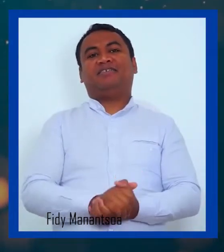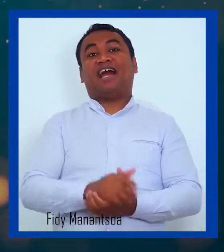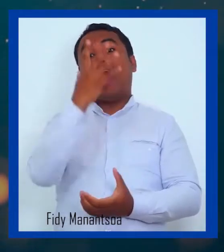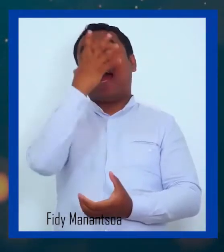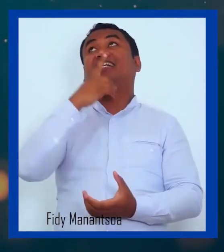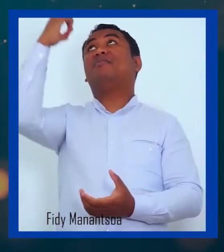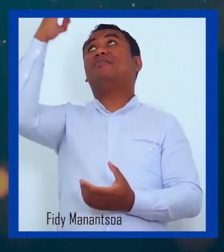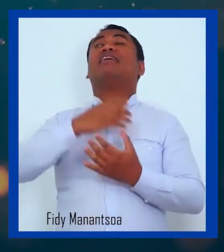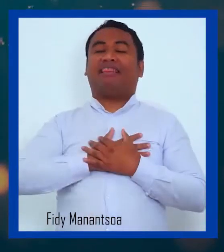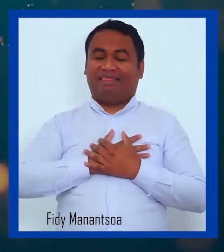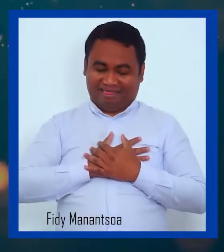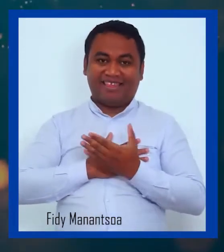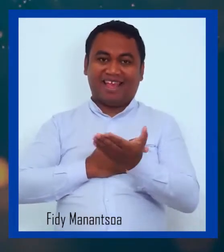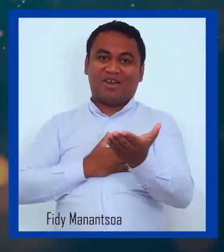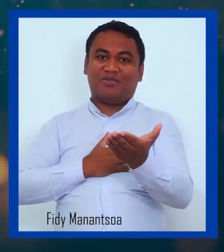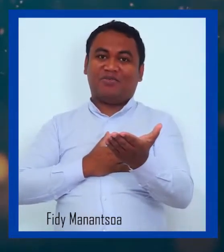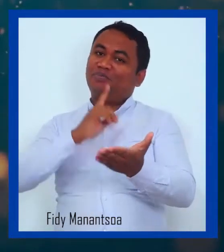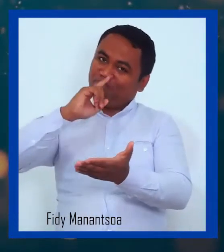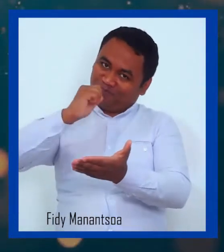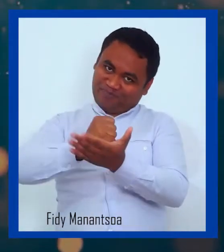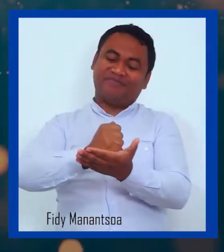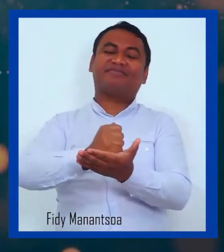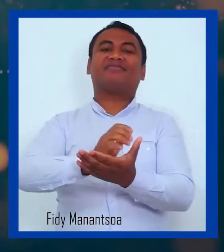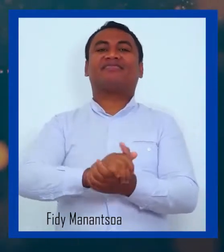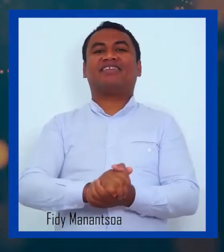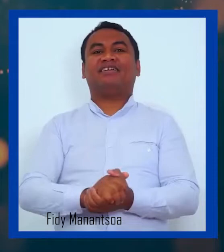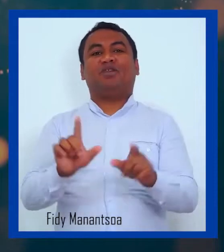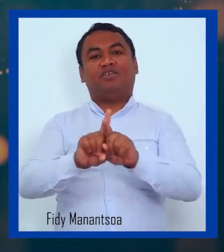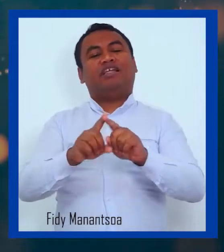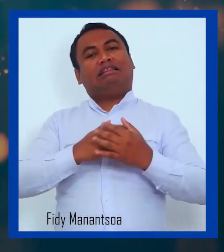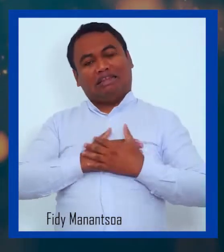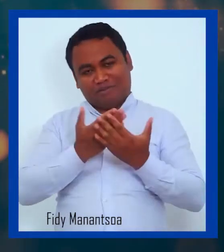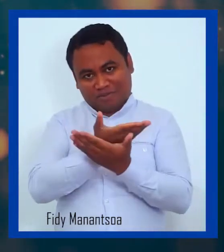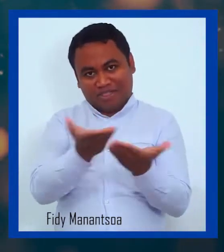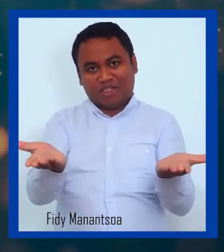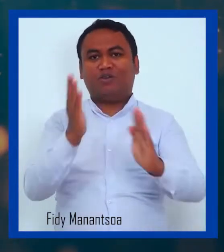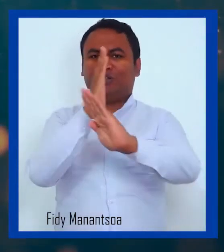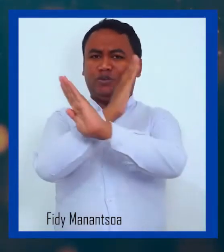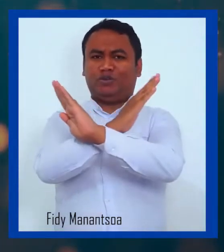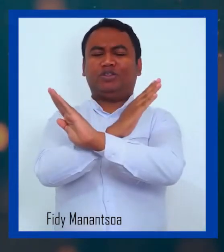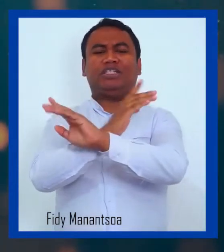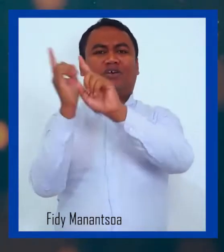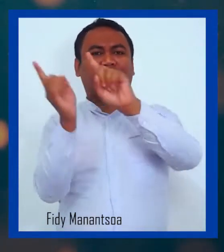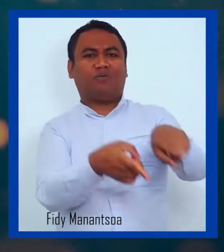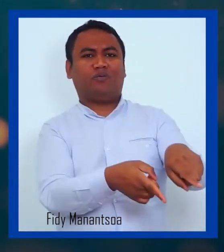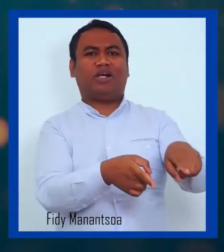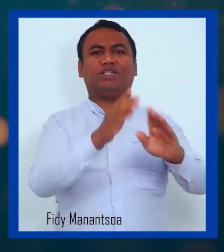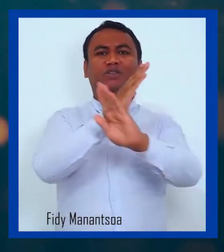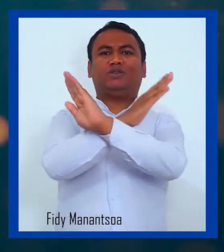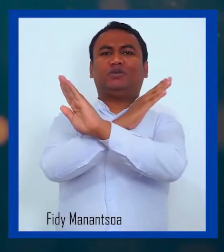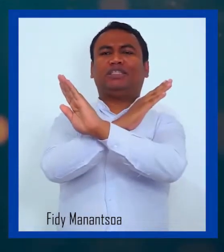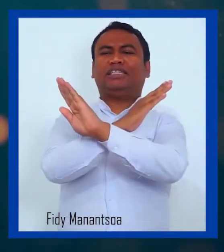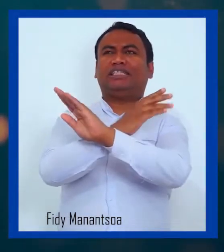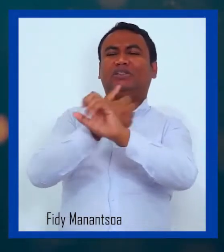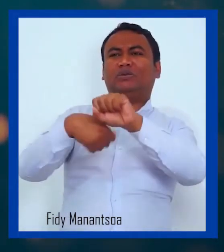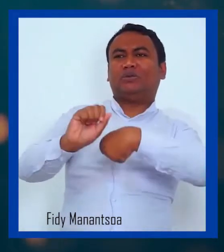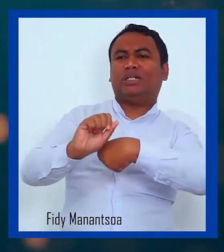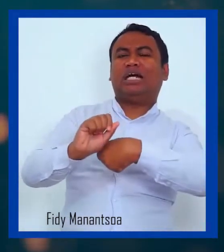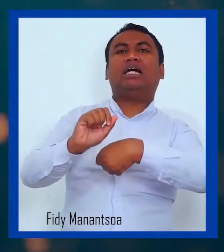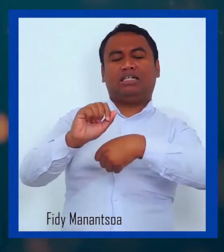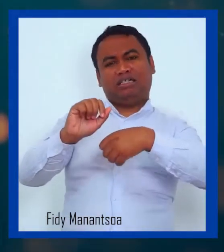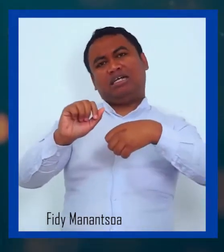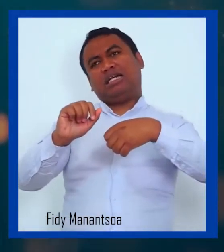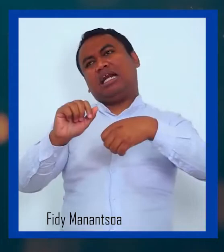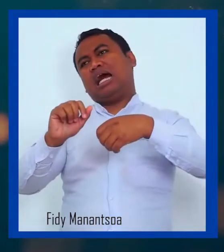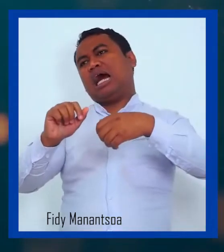anao. Tena tianao Andriamanitra. Ary izay no nanehoany ny fitiavana ianao. Mba tsy ho very ianao, mba handova fiainana mandrakizay